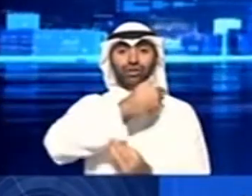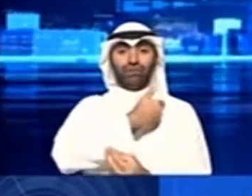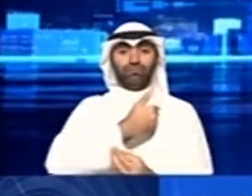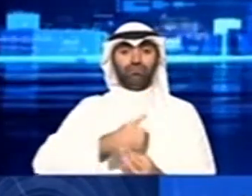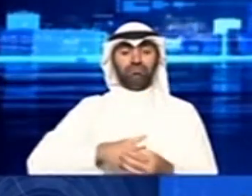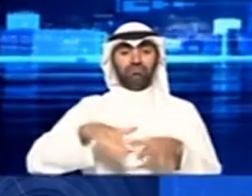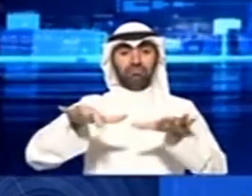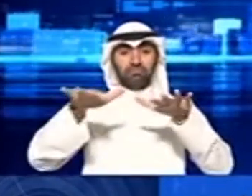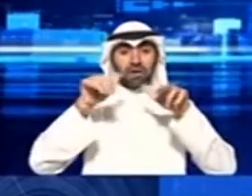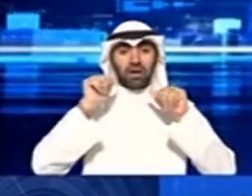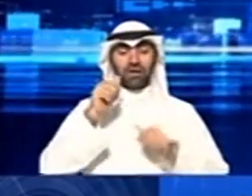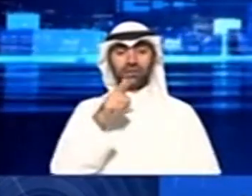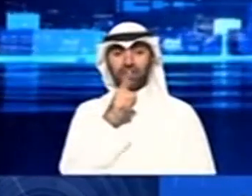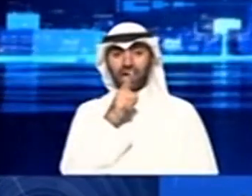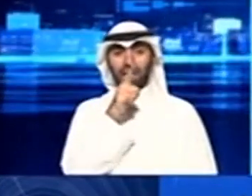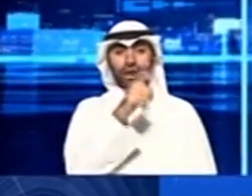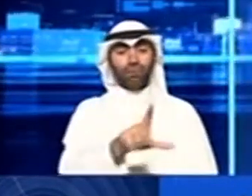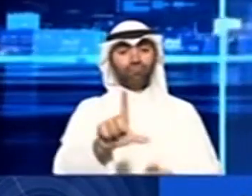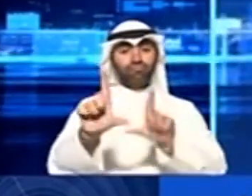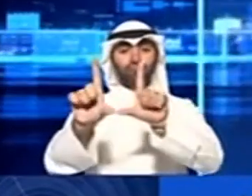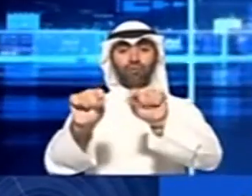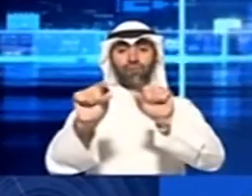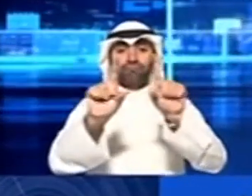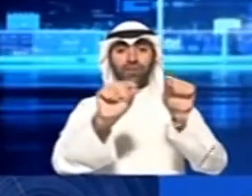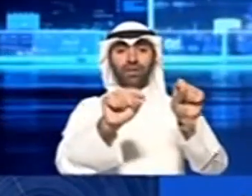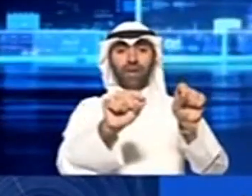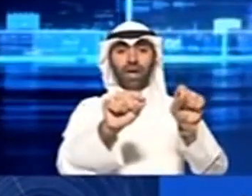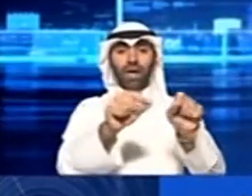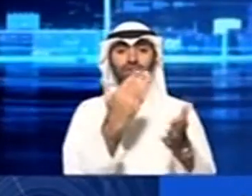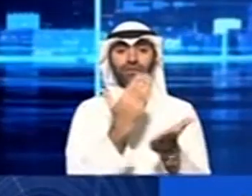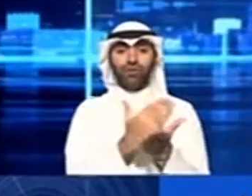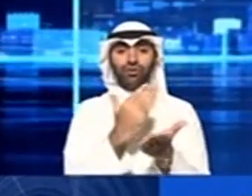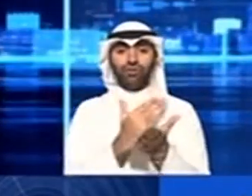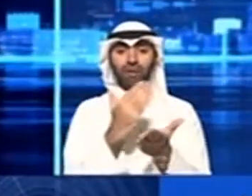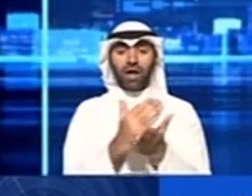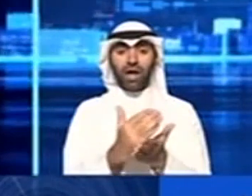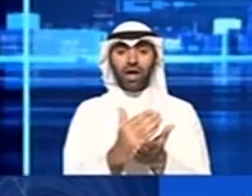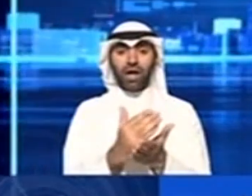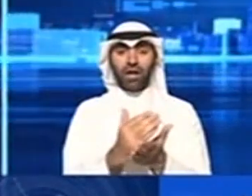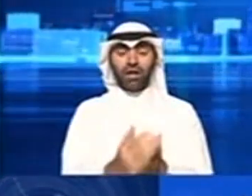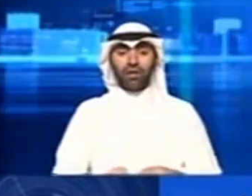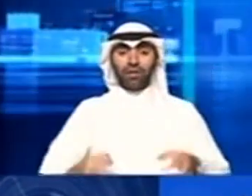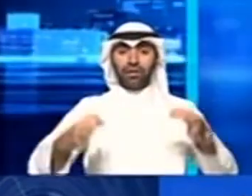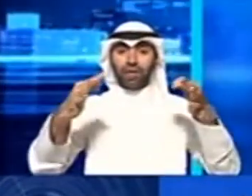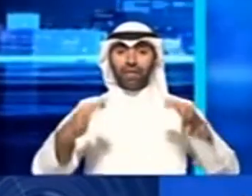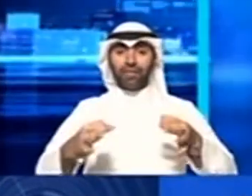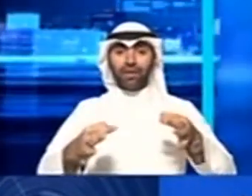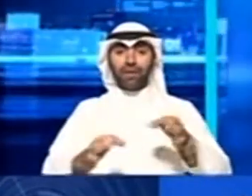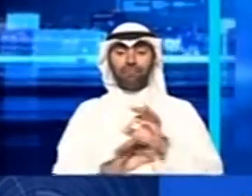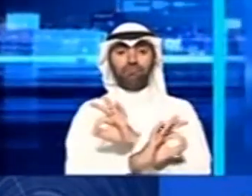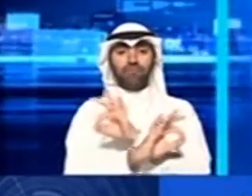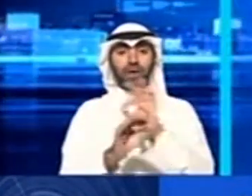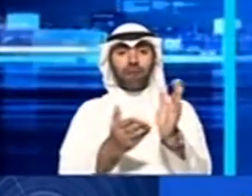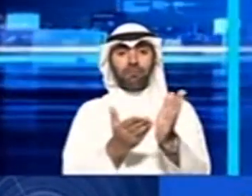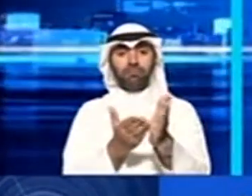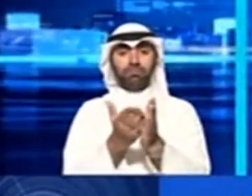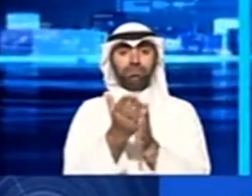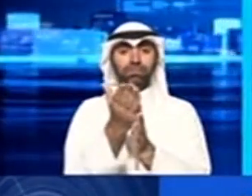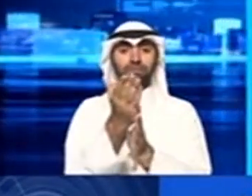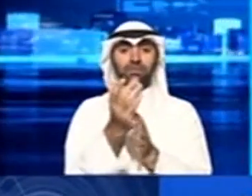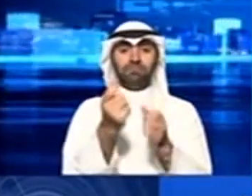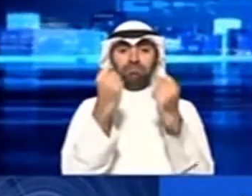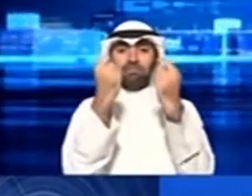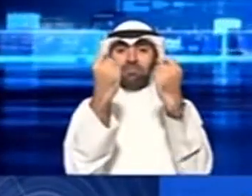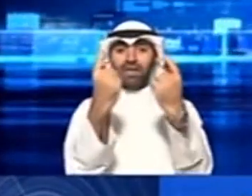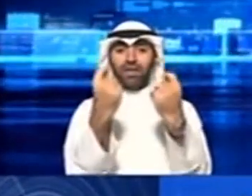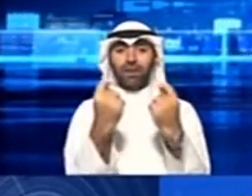البلاد الشيخ صباح الأحمد الجابر الصباح حفظه الله ورعاه، وتهانيه بالنجاح الكبير الذي تحقق لموسم حج هذا العام